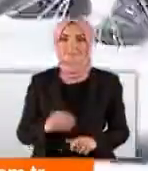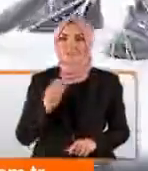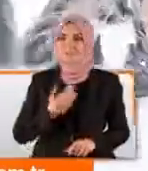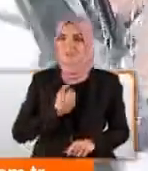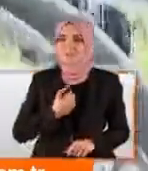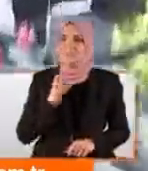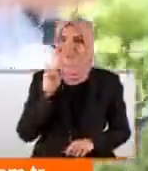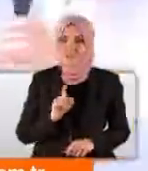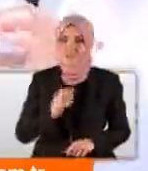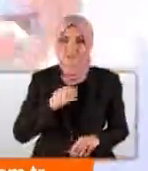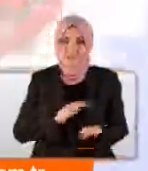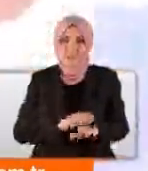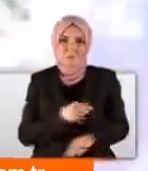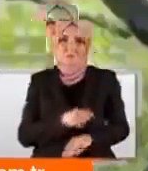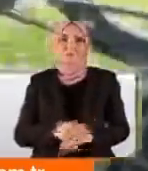heyecanlıyım. İlk defa böyle bir şey yapıyorum.